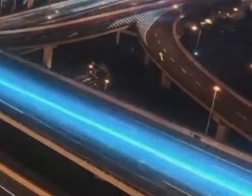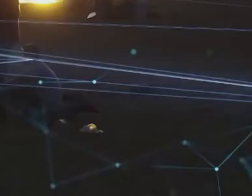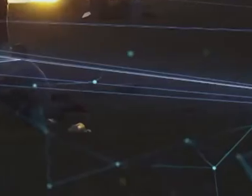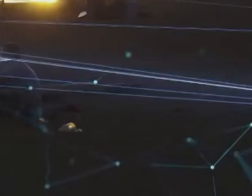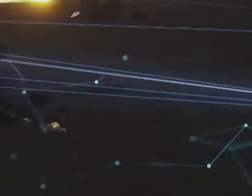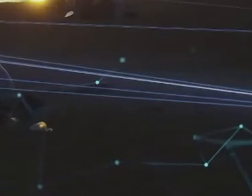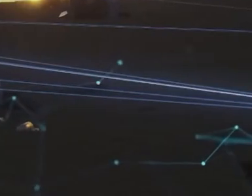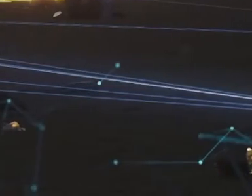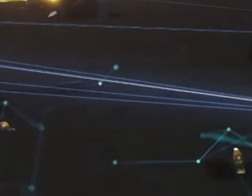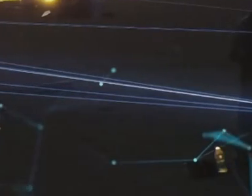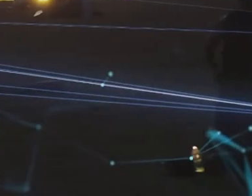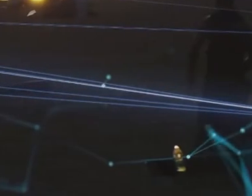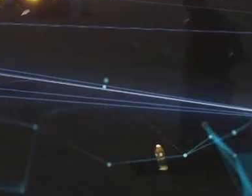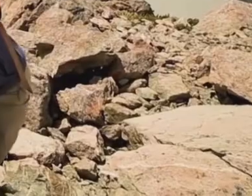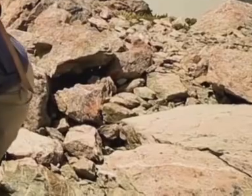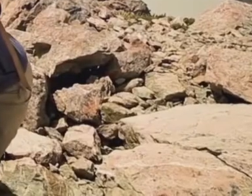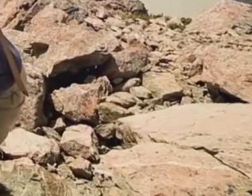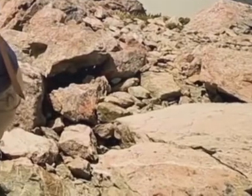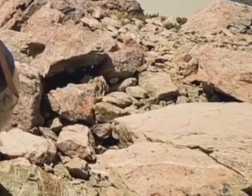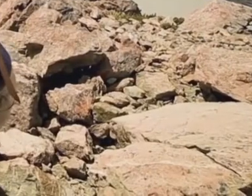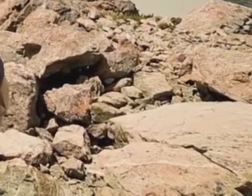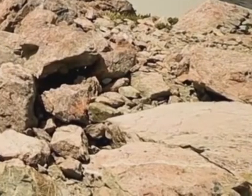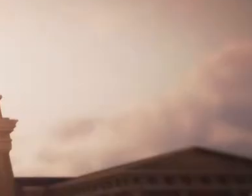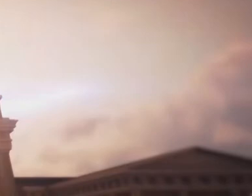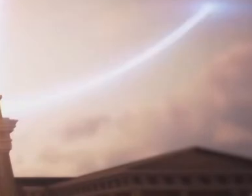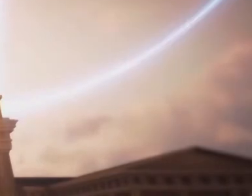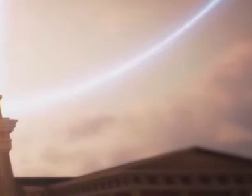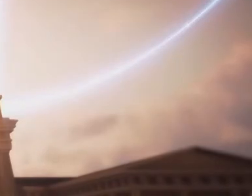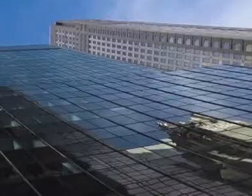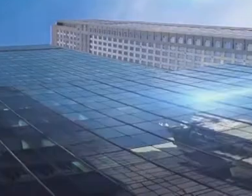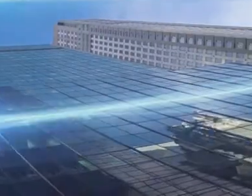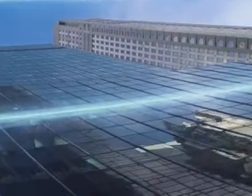We all want to trust. And to be trusted.